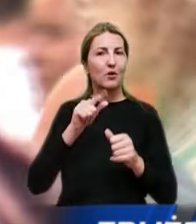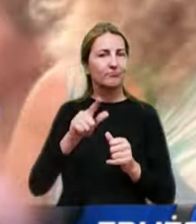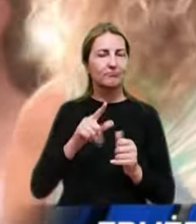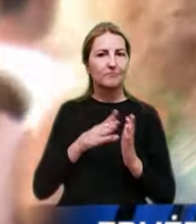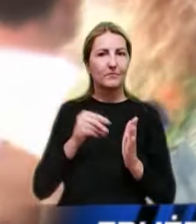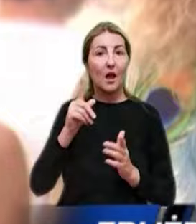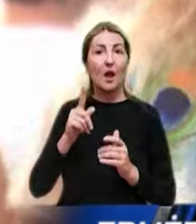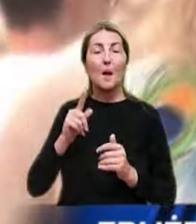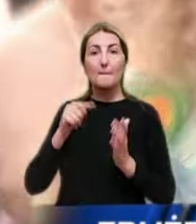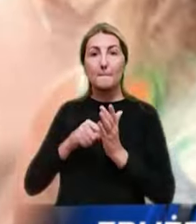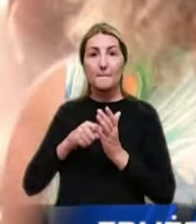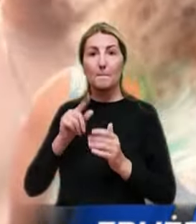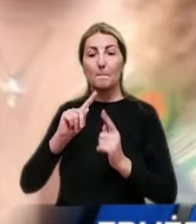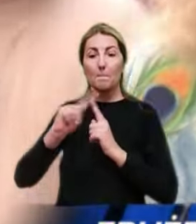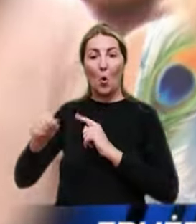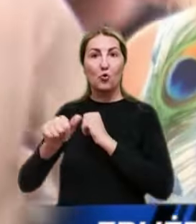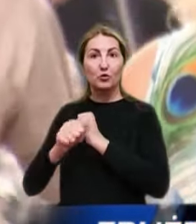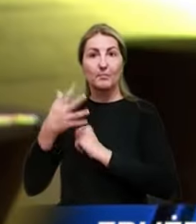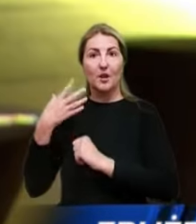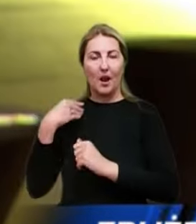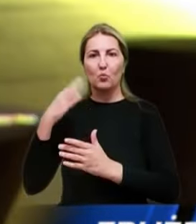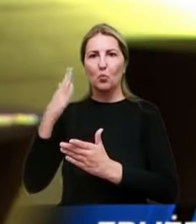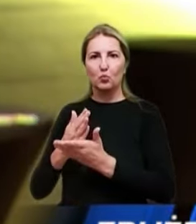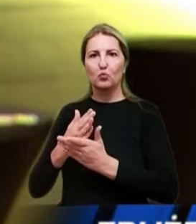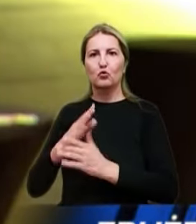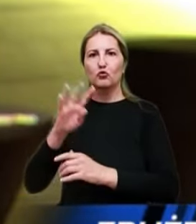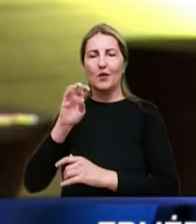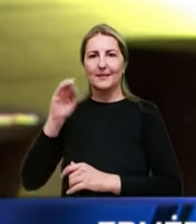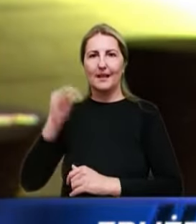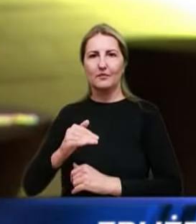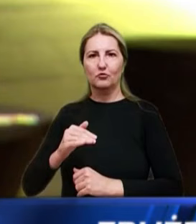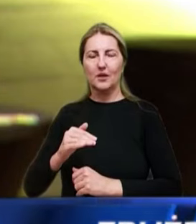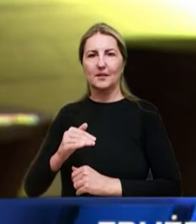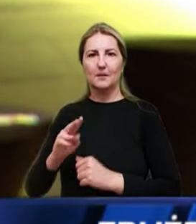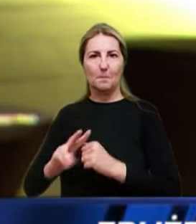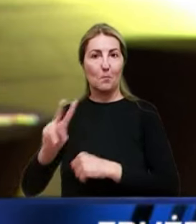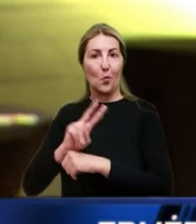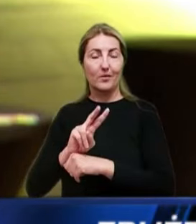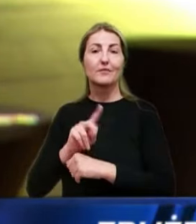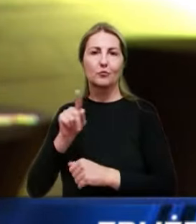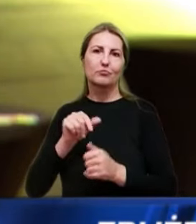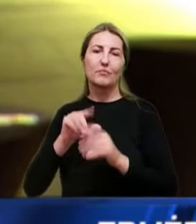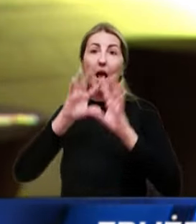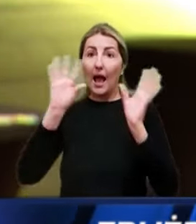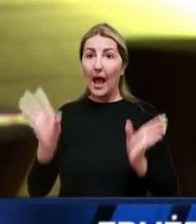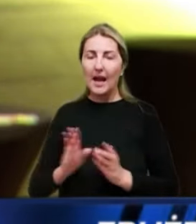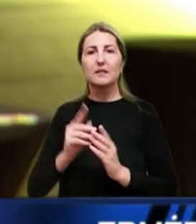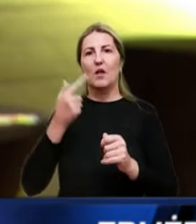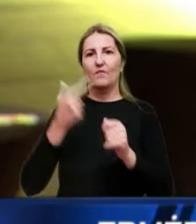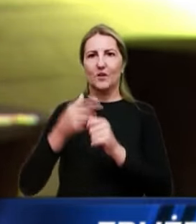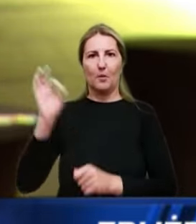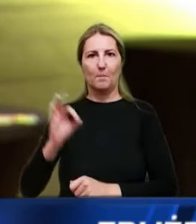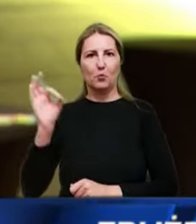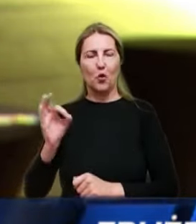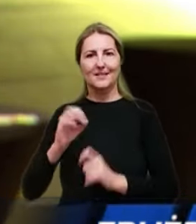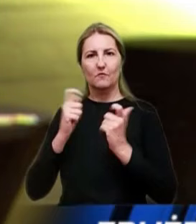powyżej 65. roku życia przekroczyła 400 tysięcy mieszkańców. To jest 20% wszystkich mieszkańców województwa